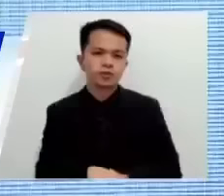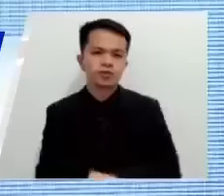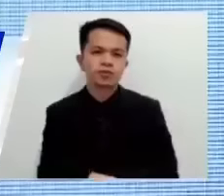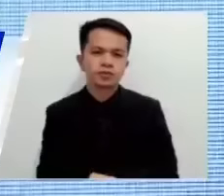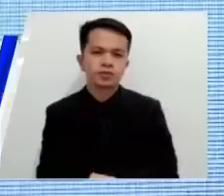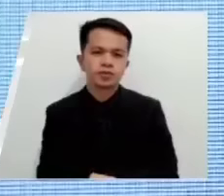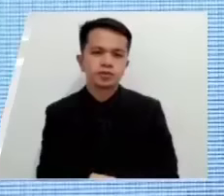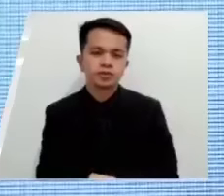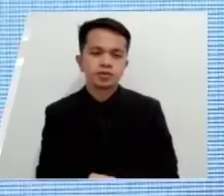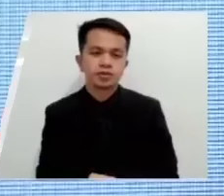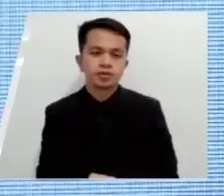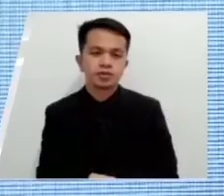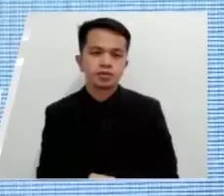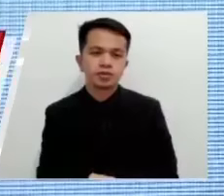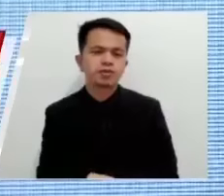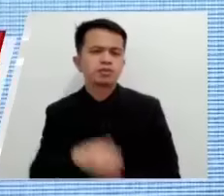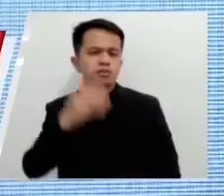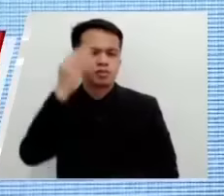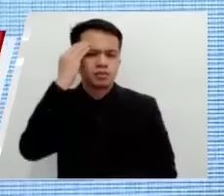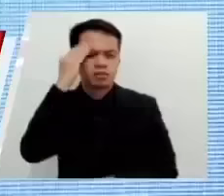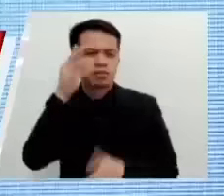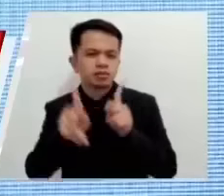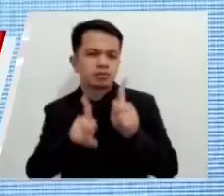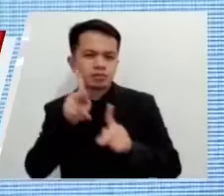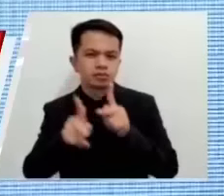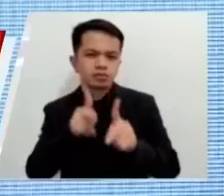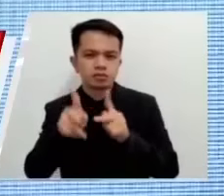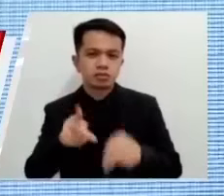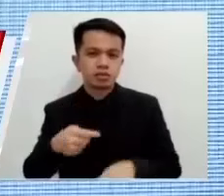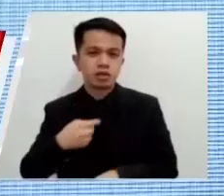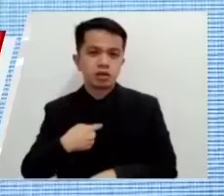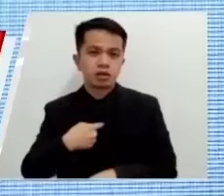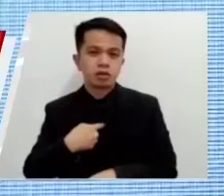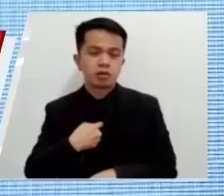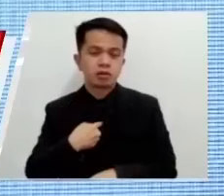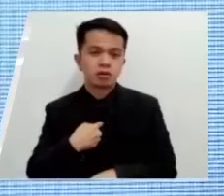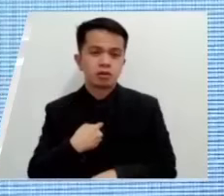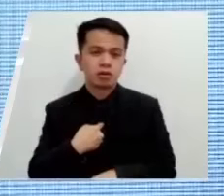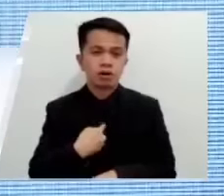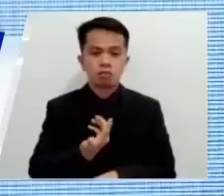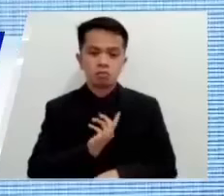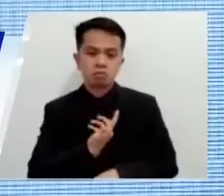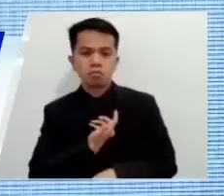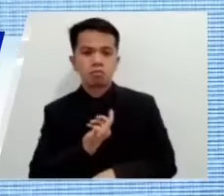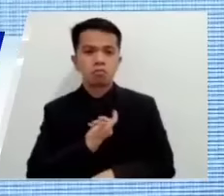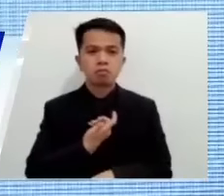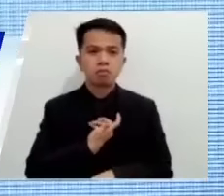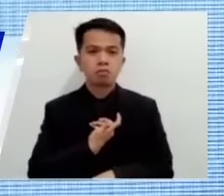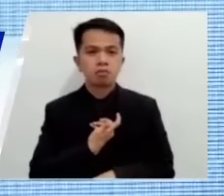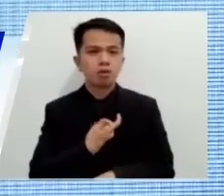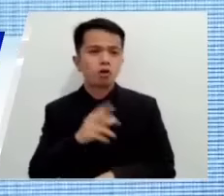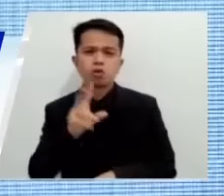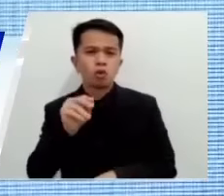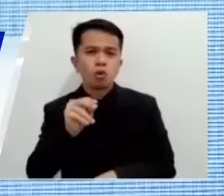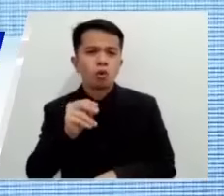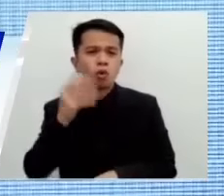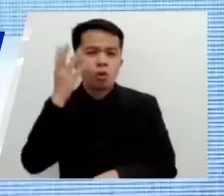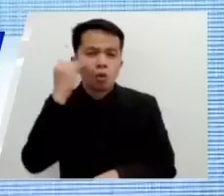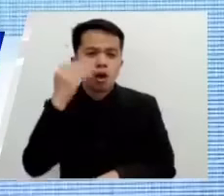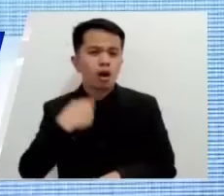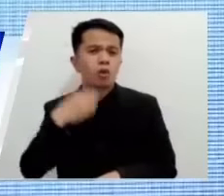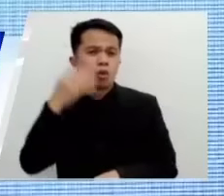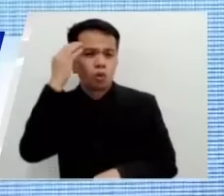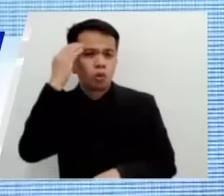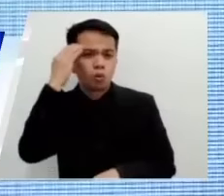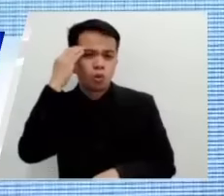Alam ng taong bayan na hindi ako bratinela o spoiled brat dahil kilala nila ako simula nung